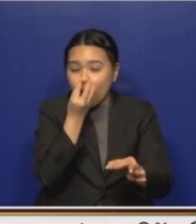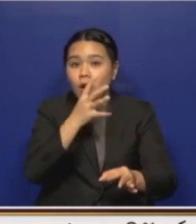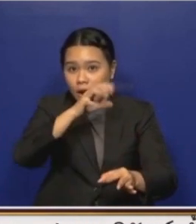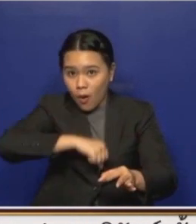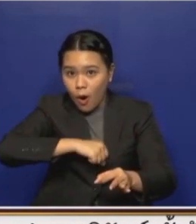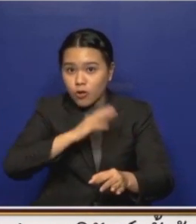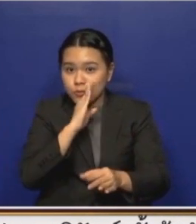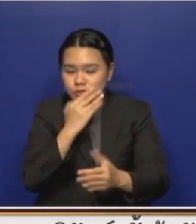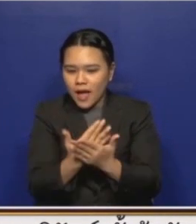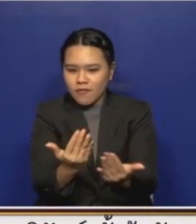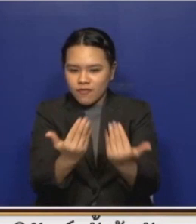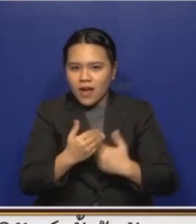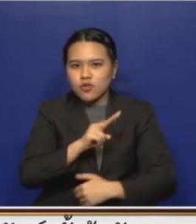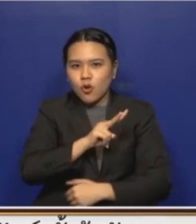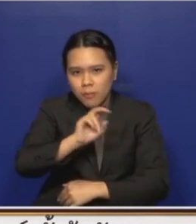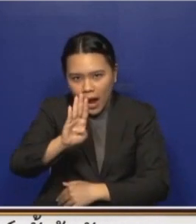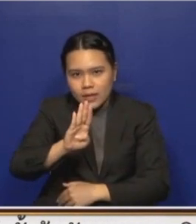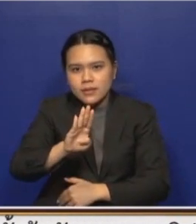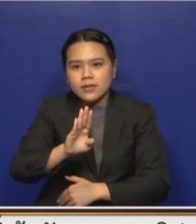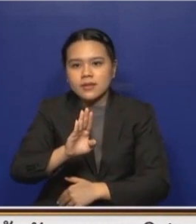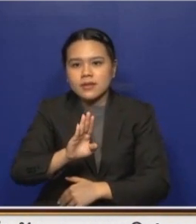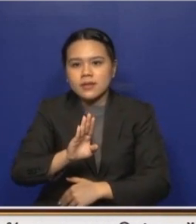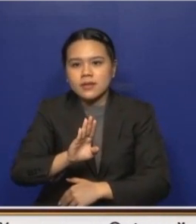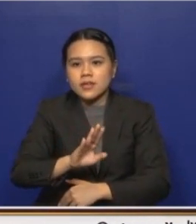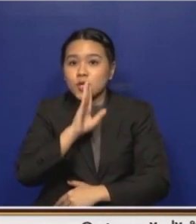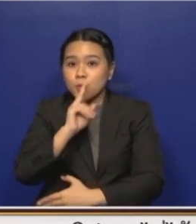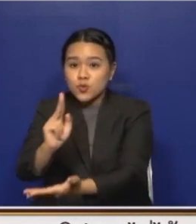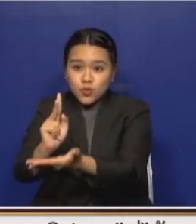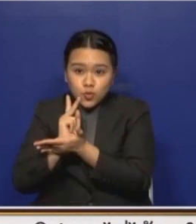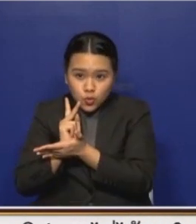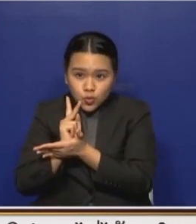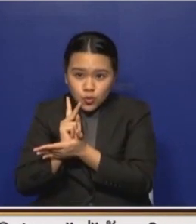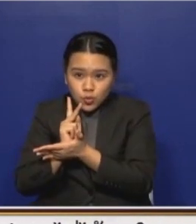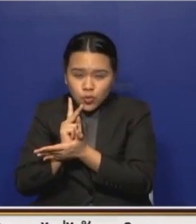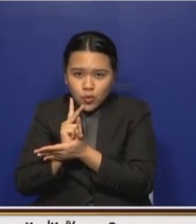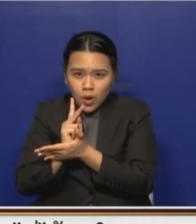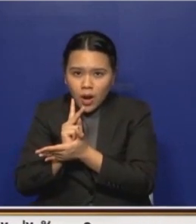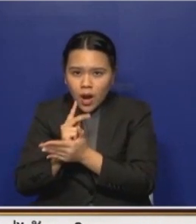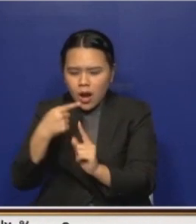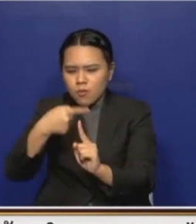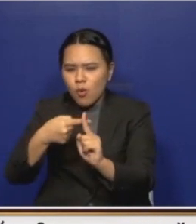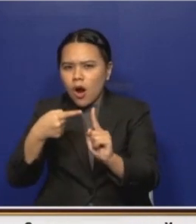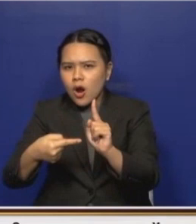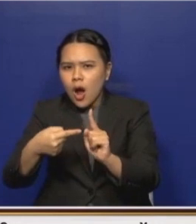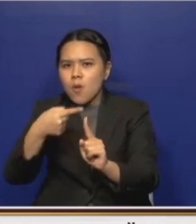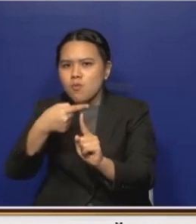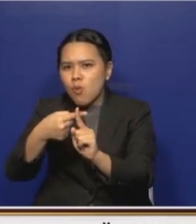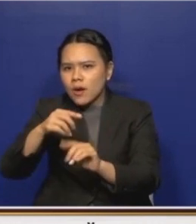ราปล่อยเขาโทษนะครับเราปล่อยกลุ่มทุนจนกระทั่งเคยตัวฮะแผ่น